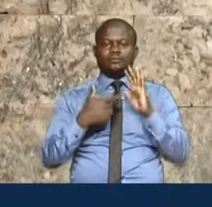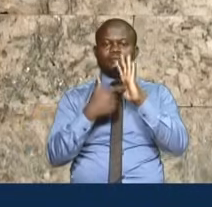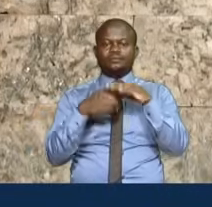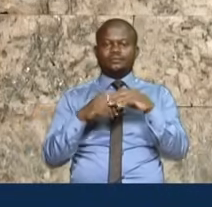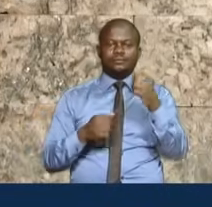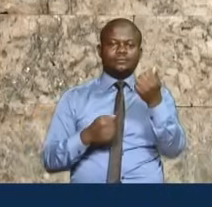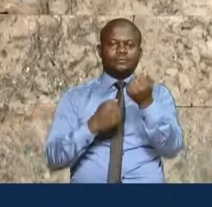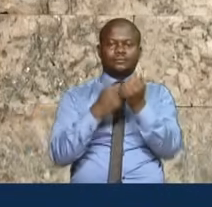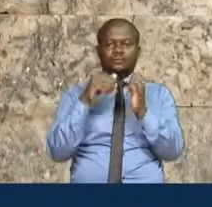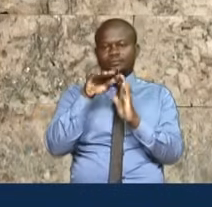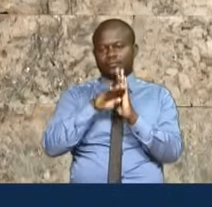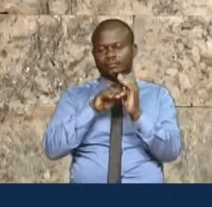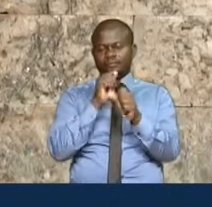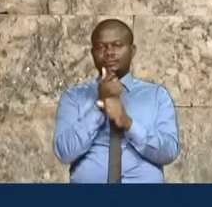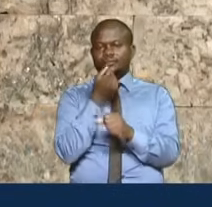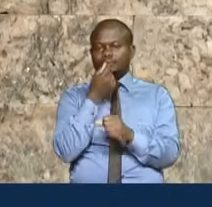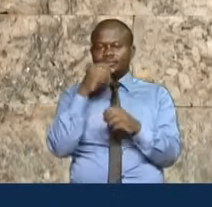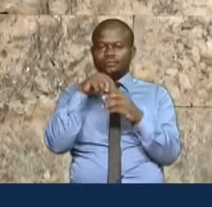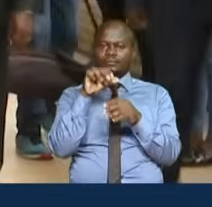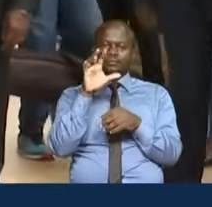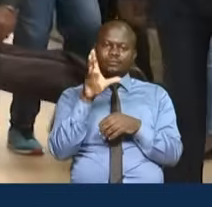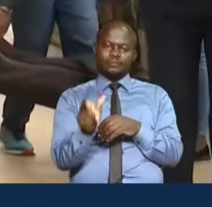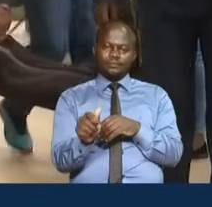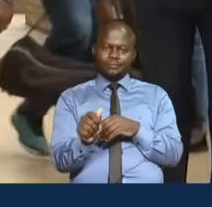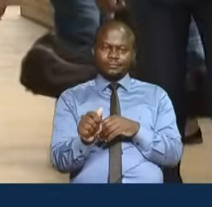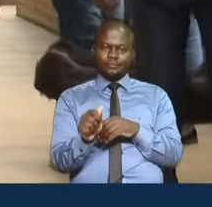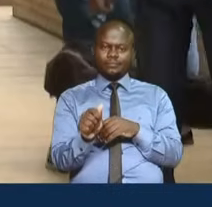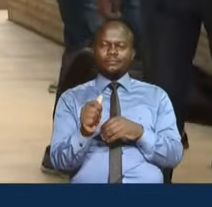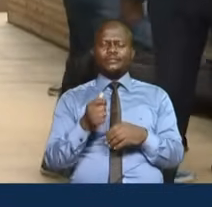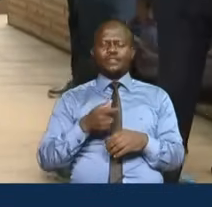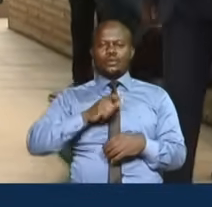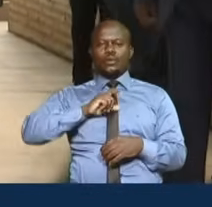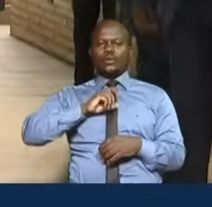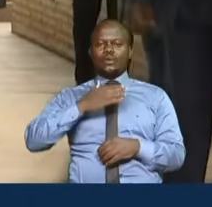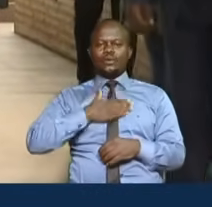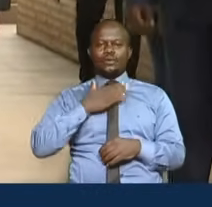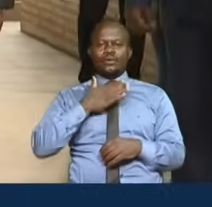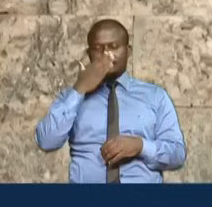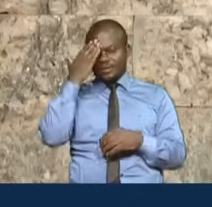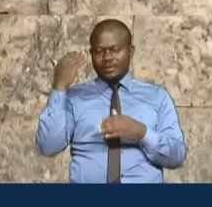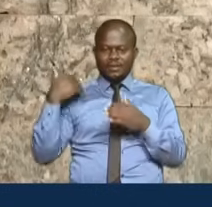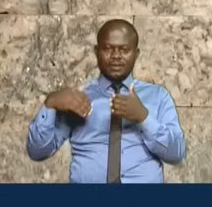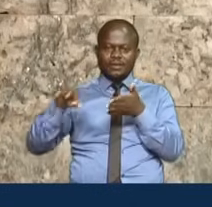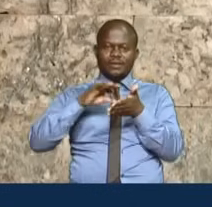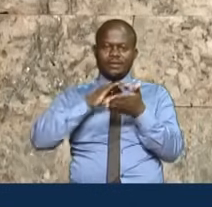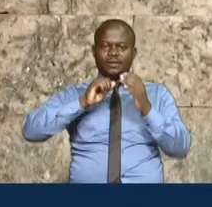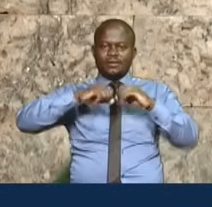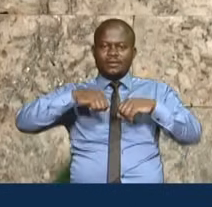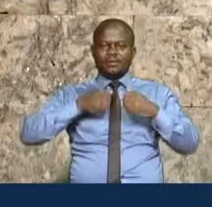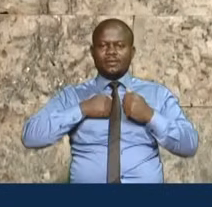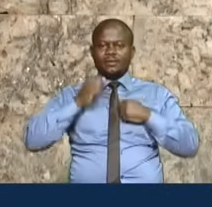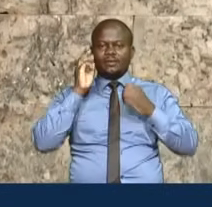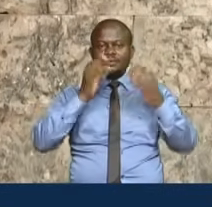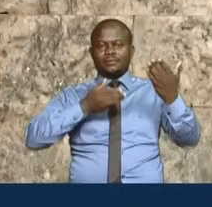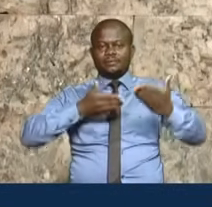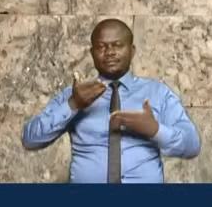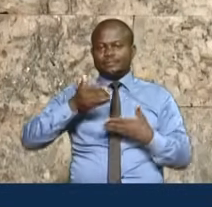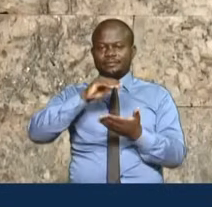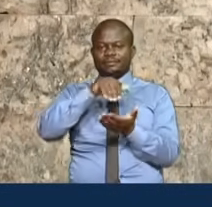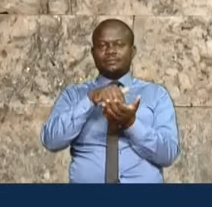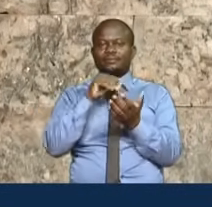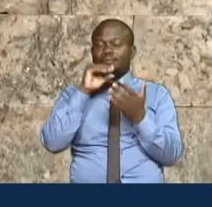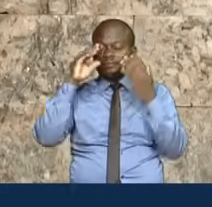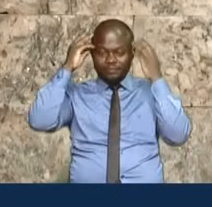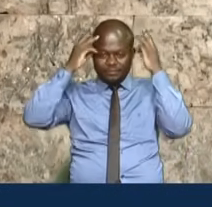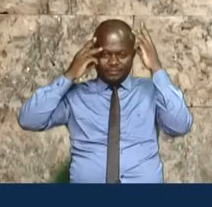gushyigikira gahunda yo gukora imiti muri Afurika. Munteye ishema kubera ko mbere dusinya amasezerano ko u Rwanda ruzakira iki kigo nta